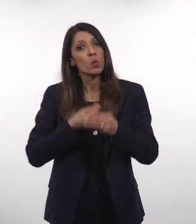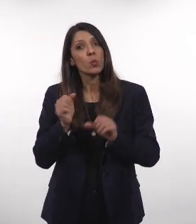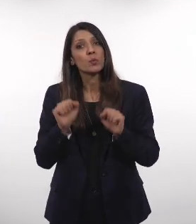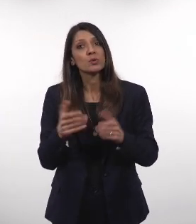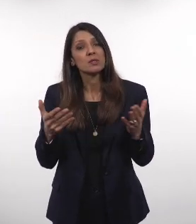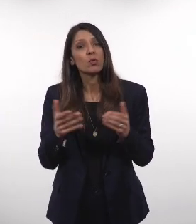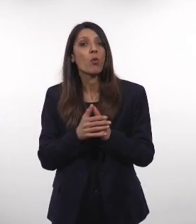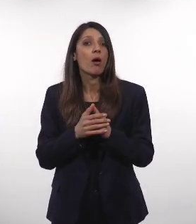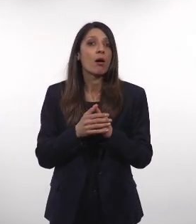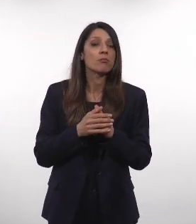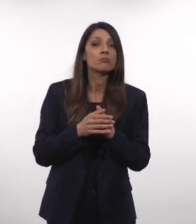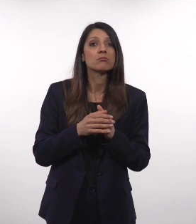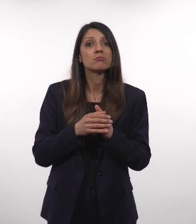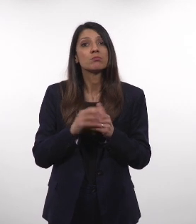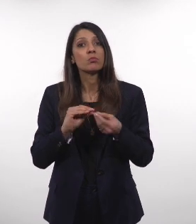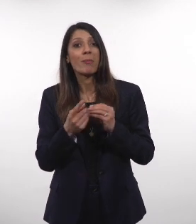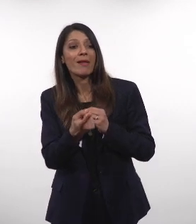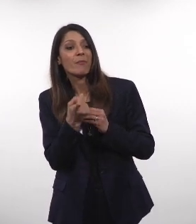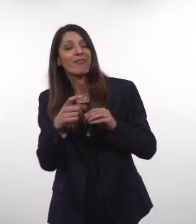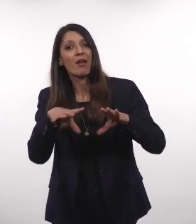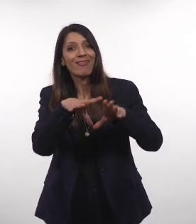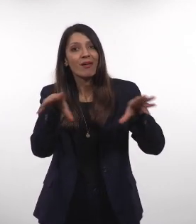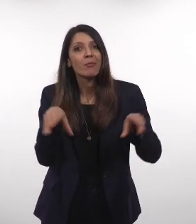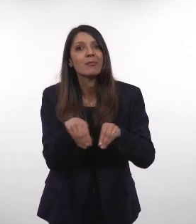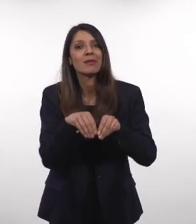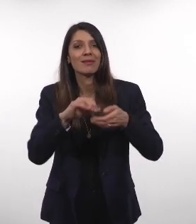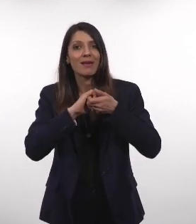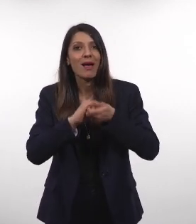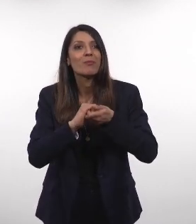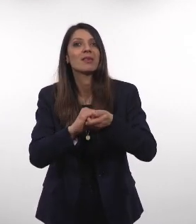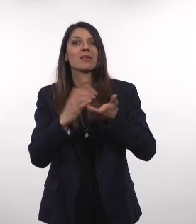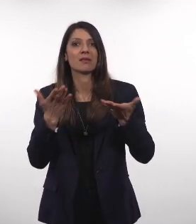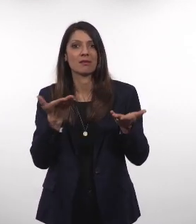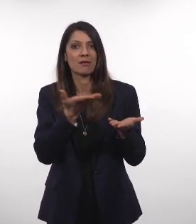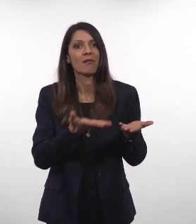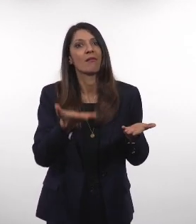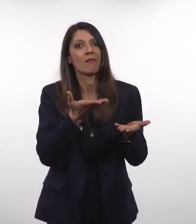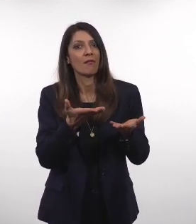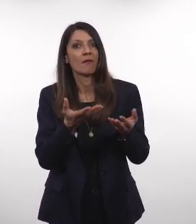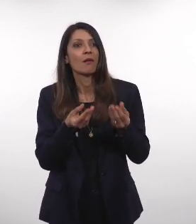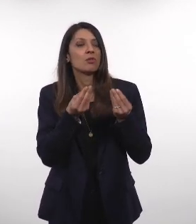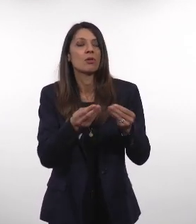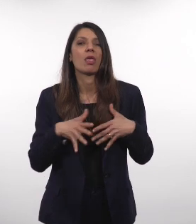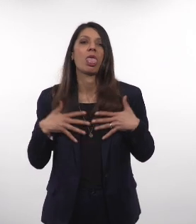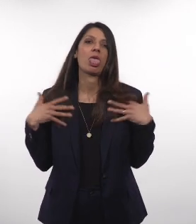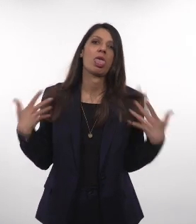causes qui sont plutôt liées à l'entourage, pour les proches, pour les familles, qui peuvent avoir un certain épuisement,